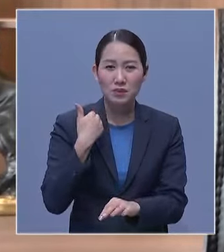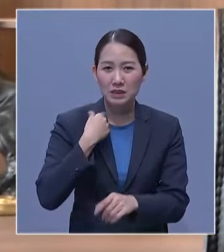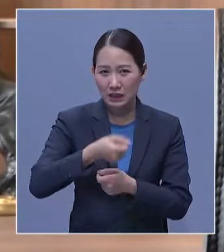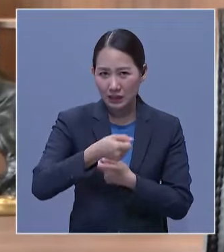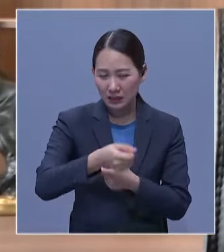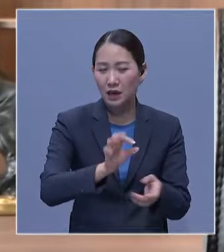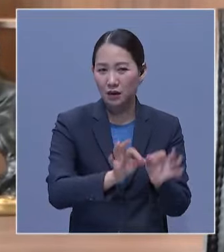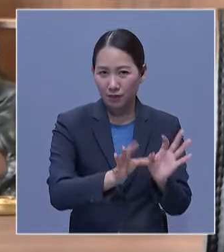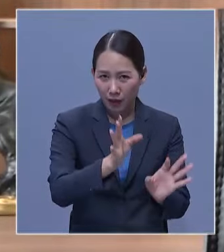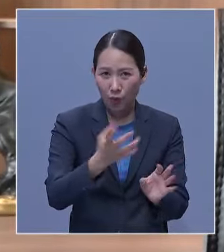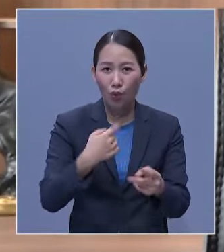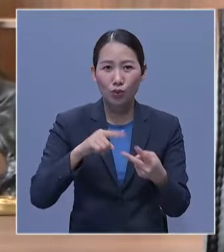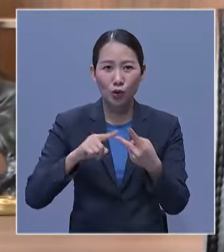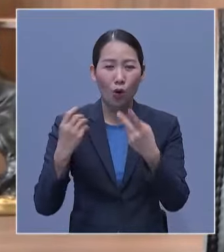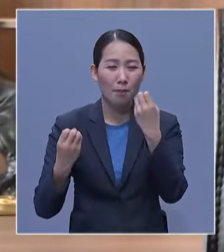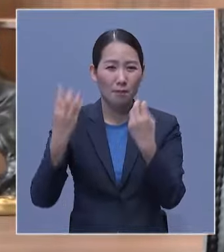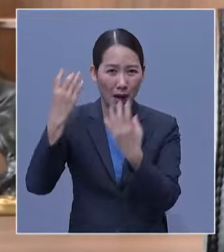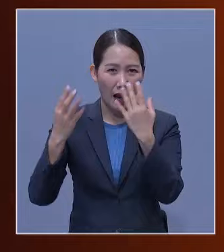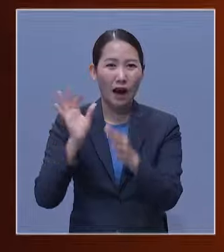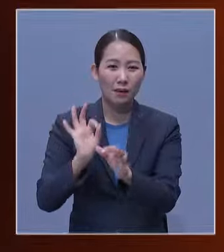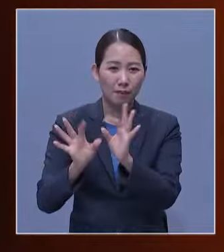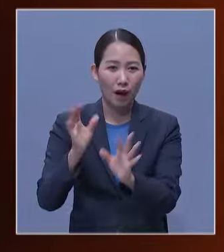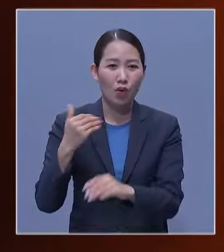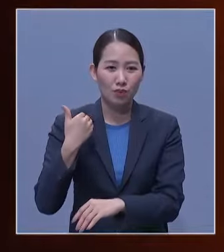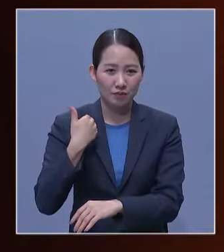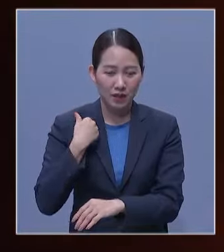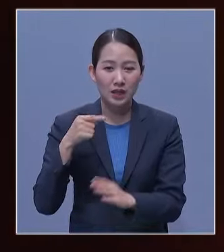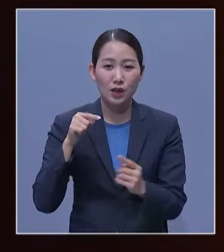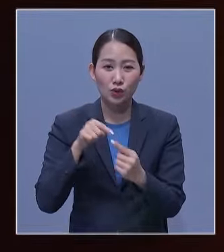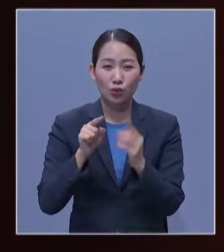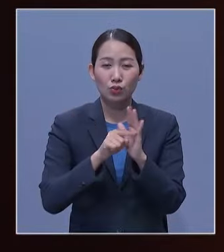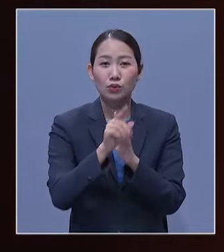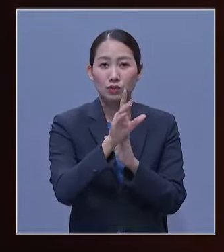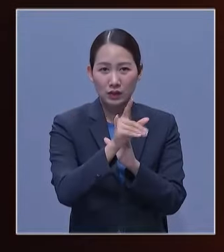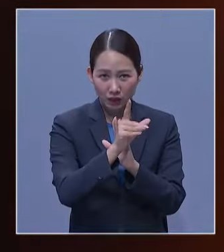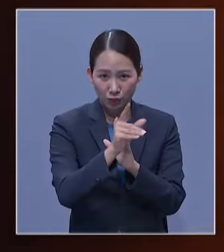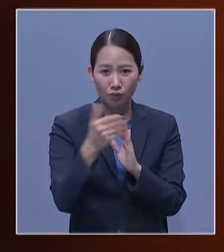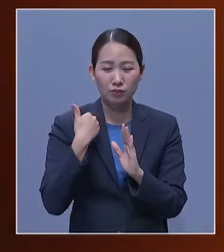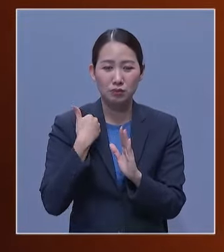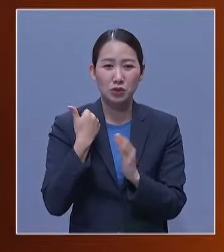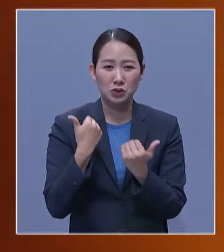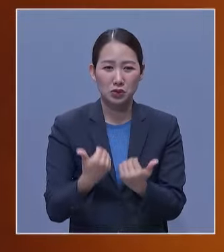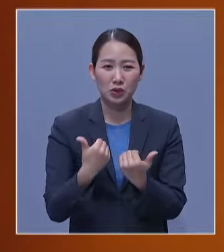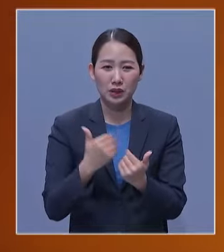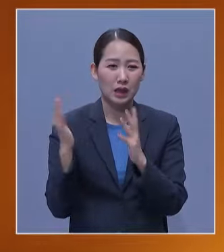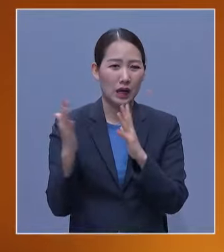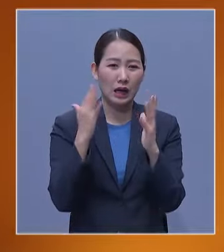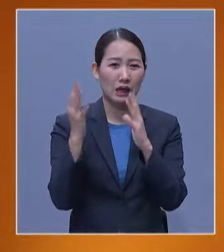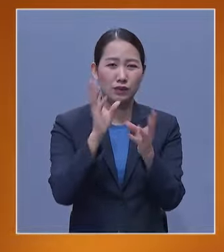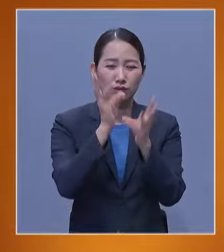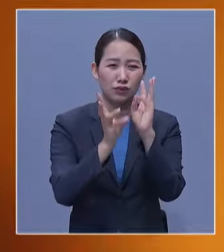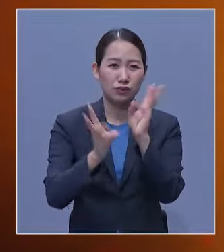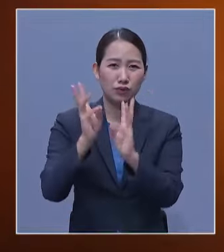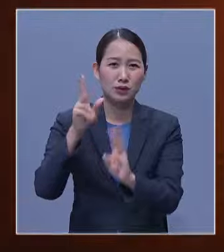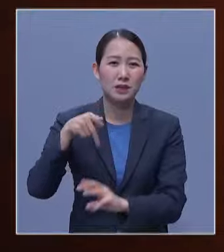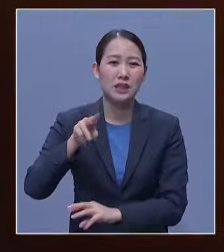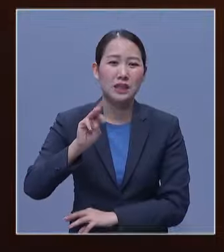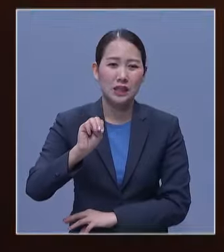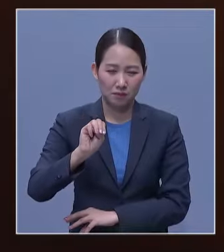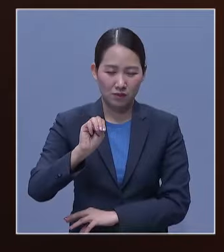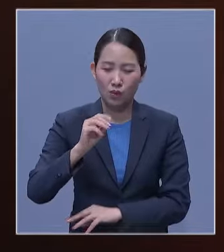2.5ของจังหวัดเข้าสู่โซนสีแดงมากกว่า 3วันติดต่อกันแล้วและตอนนี้ผู้ป่วยทางเดินหายใจของ